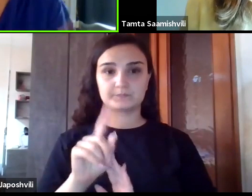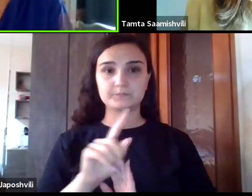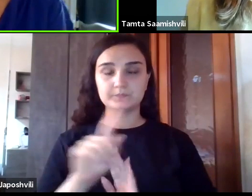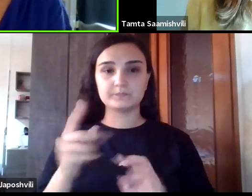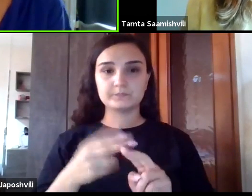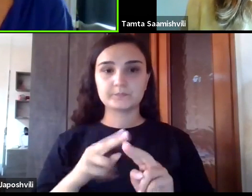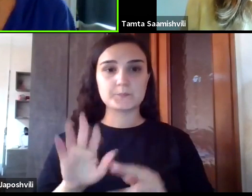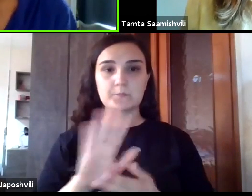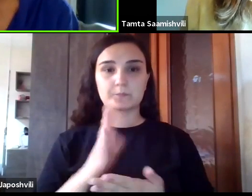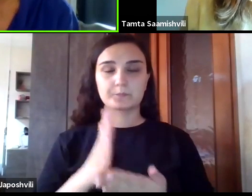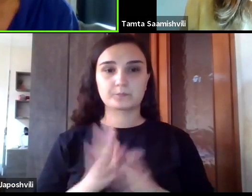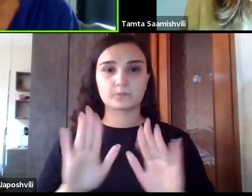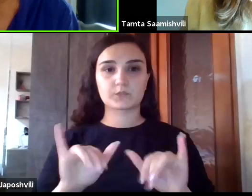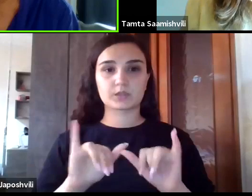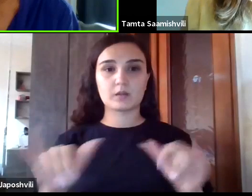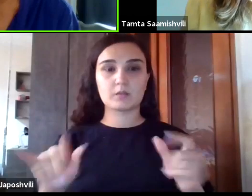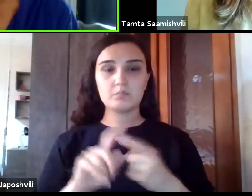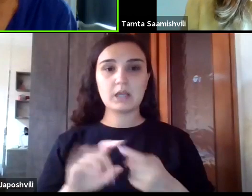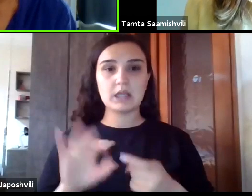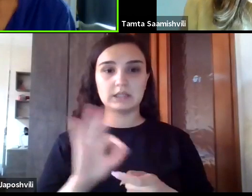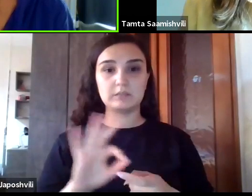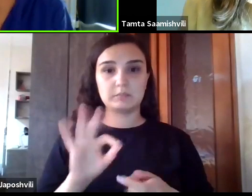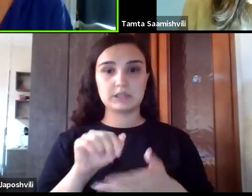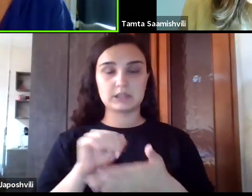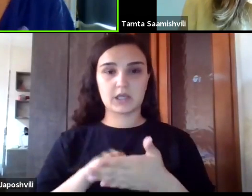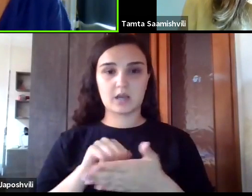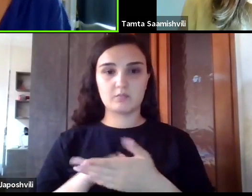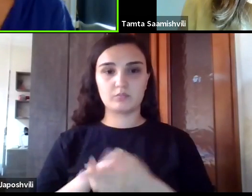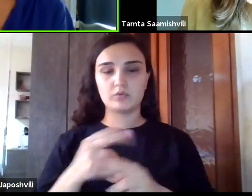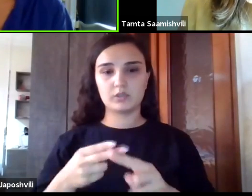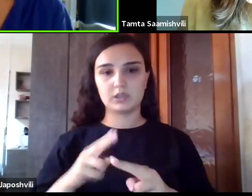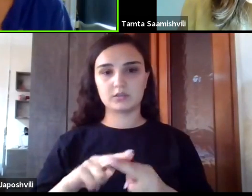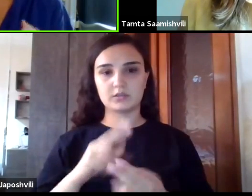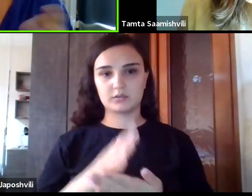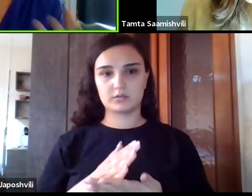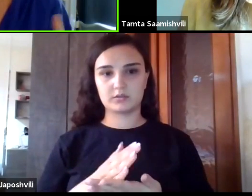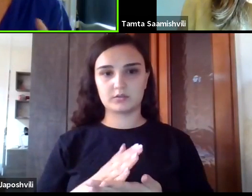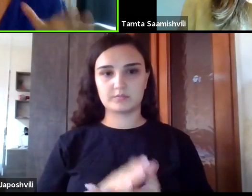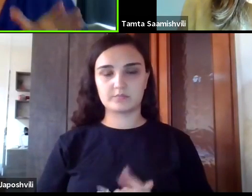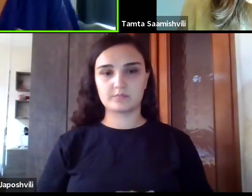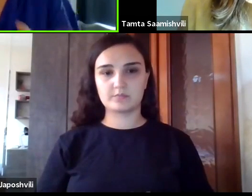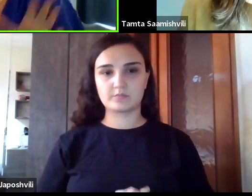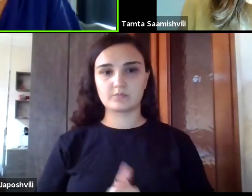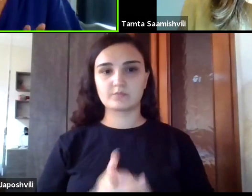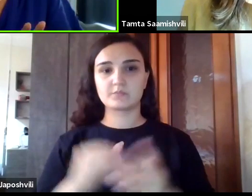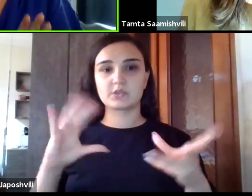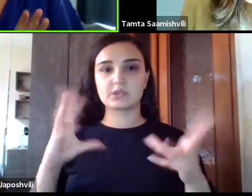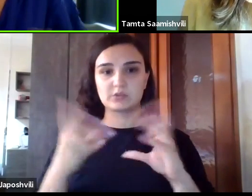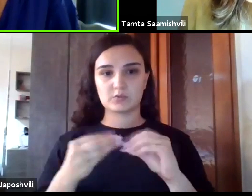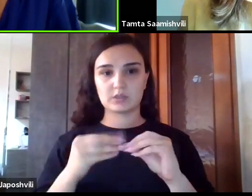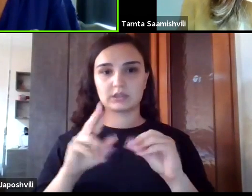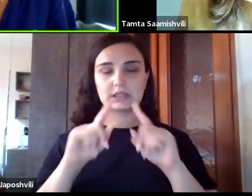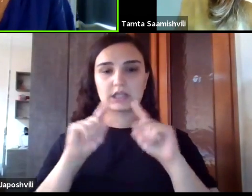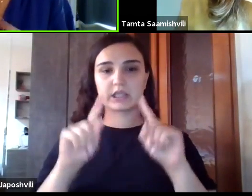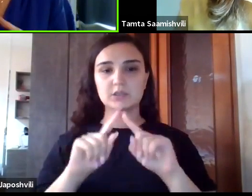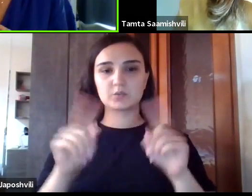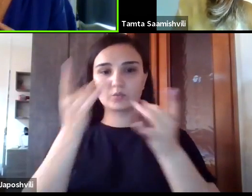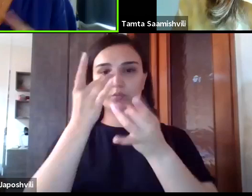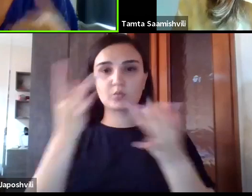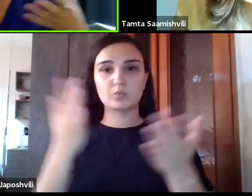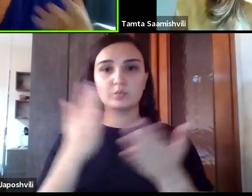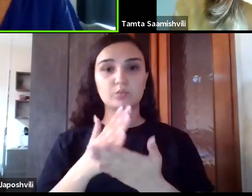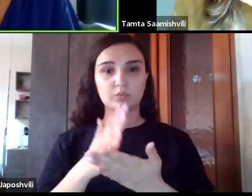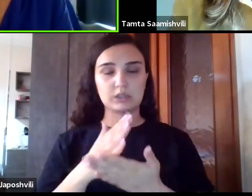არის მხოლოდ პანდემიით განპირობებული, ხო? ეს ხდება ზოგადად და განსაკუთრებით კულტურული არის საკმაოდ